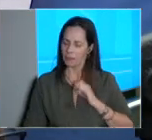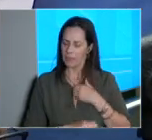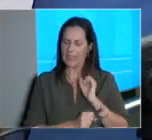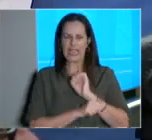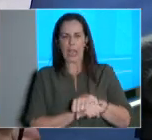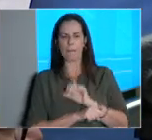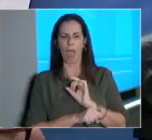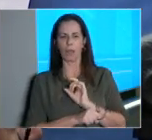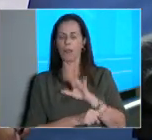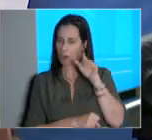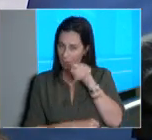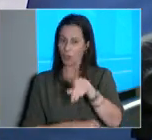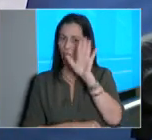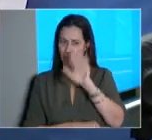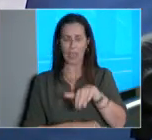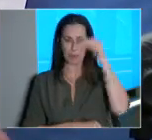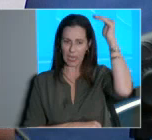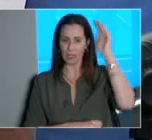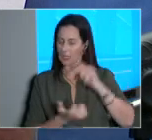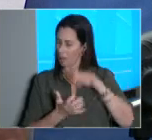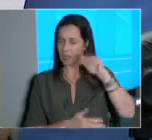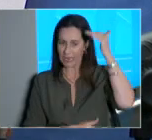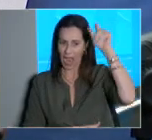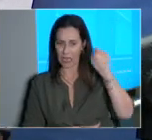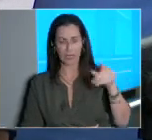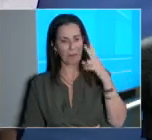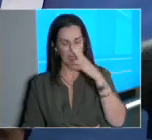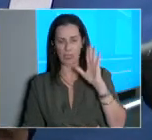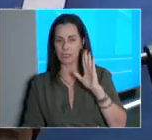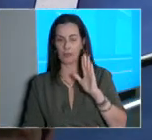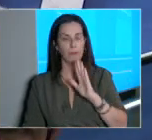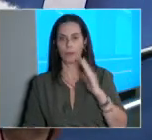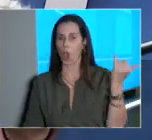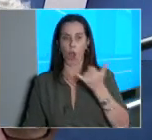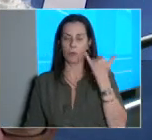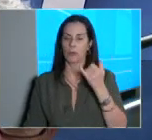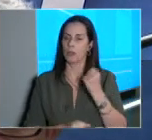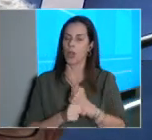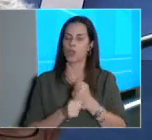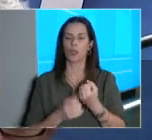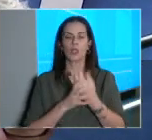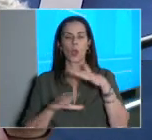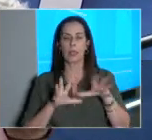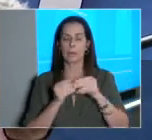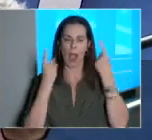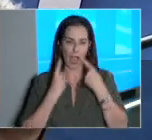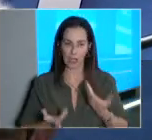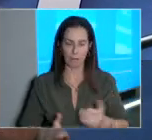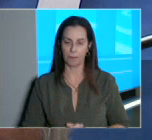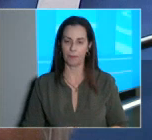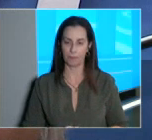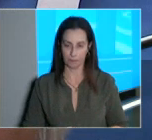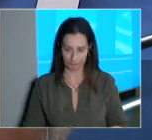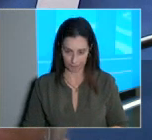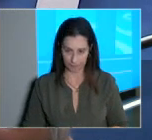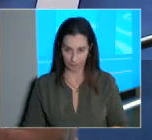עצמנו ונשב גם איתו וגם עם גנץ, כיוון שגם גנץ מנסה בכל מחיר ליצור קואליציה עם החרדים. חבר